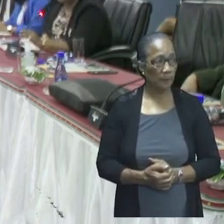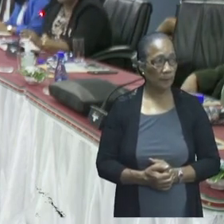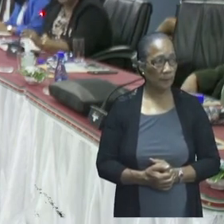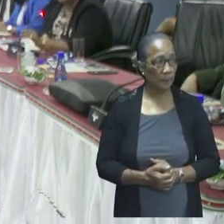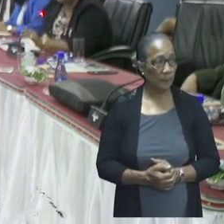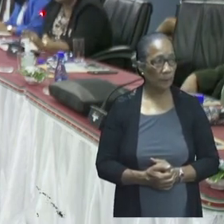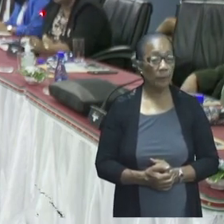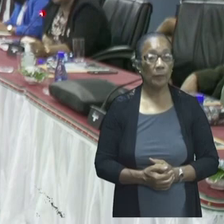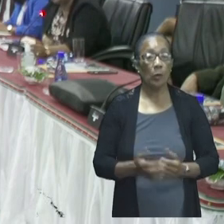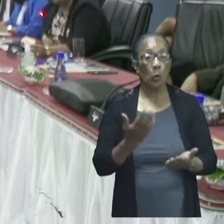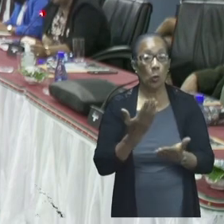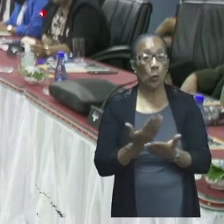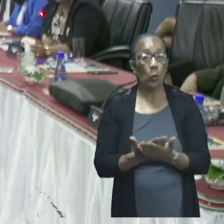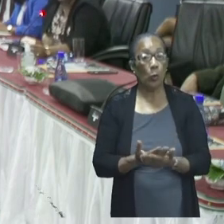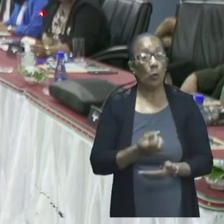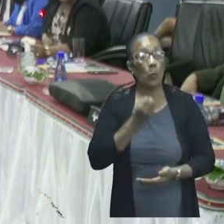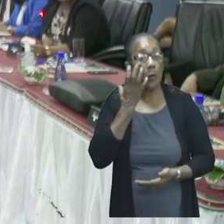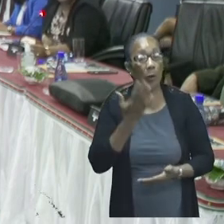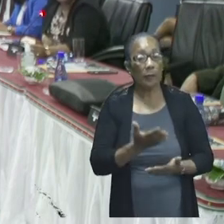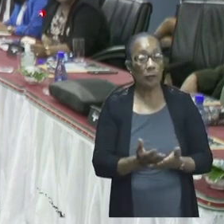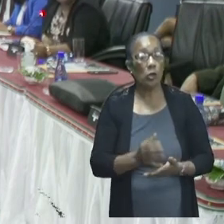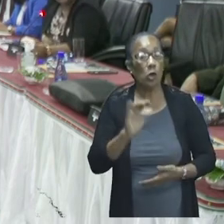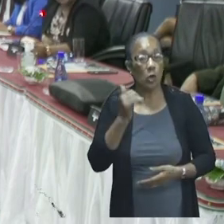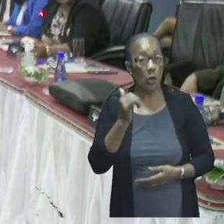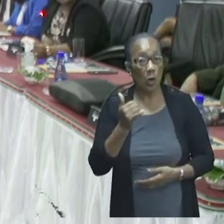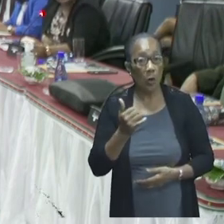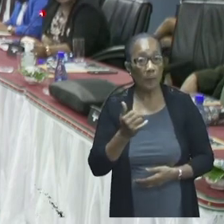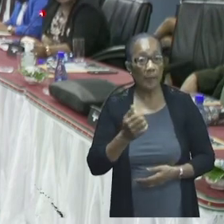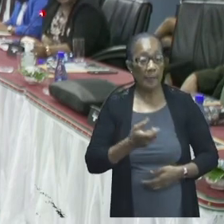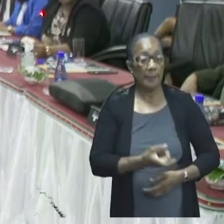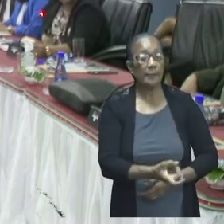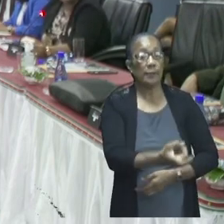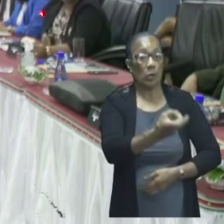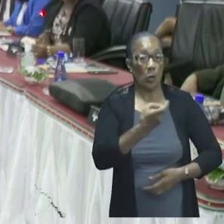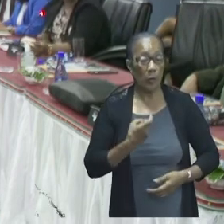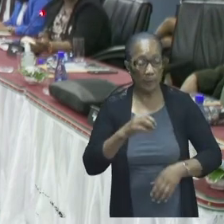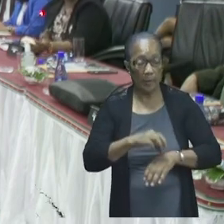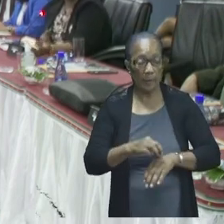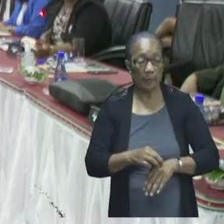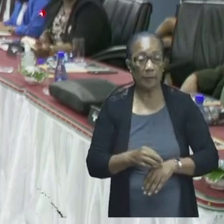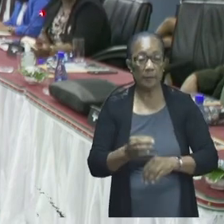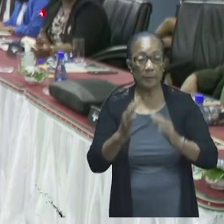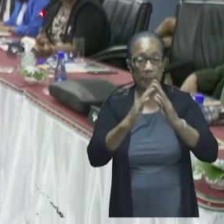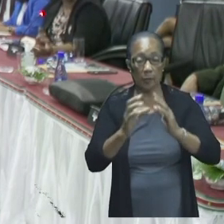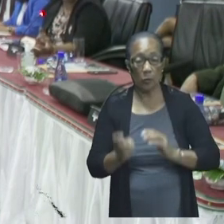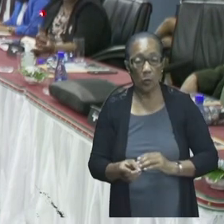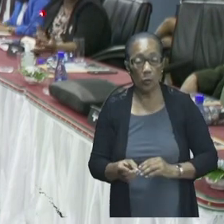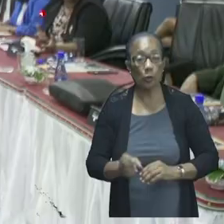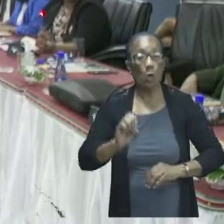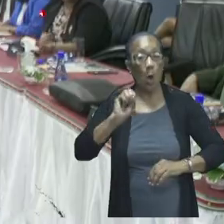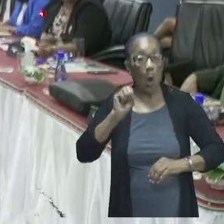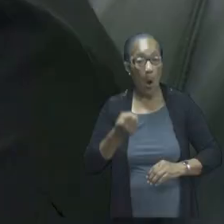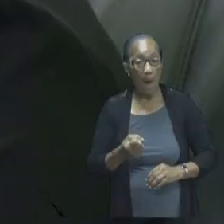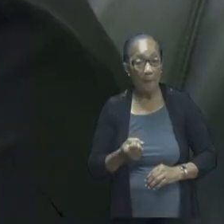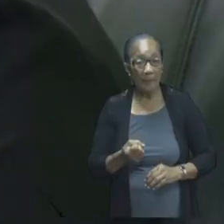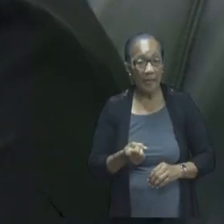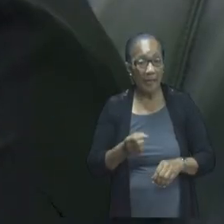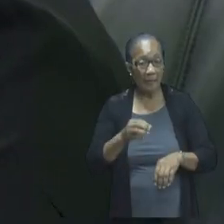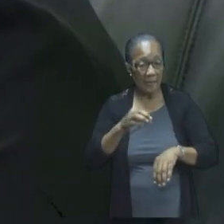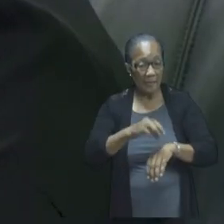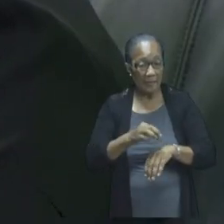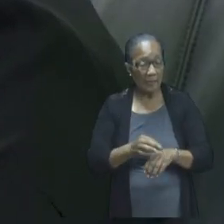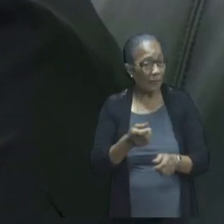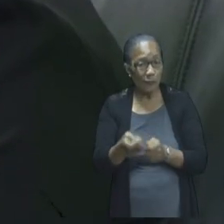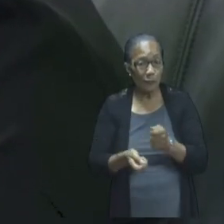de goedemorgen inderdaad is een uitdaging bij de ziekenhuizen vanwege personeelstekort om in voldoende